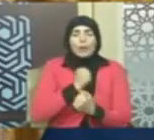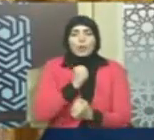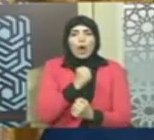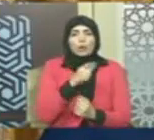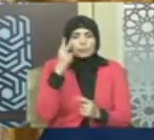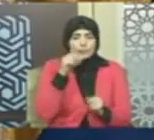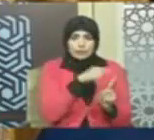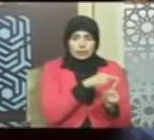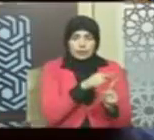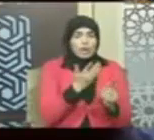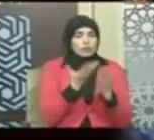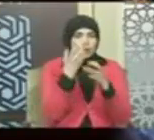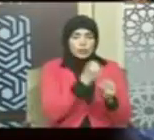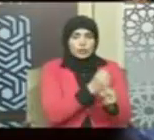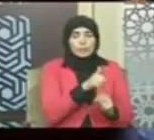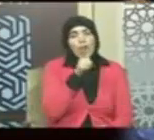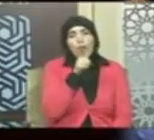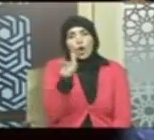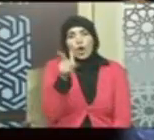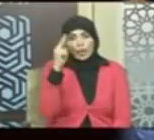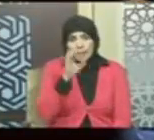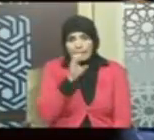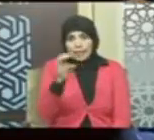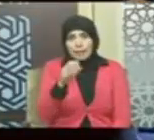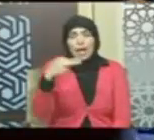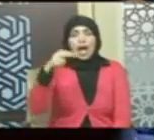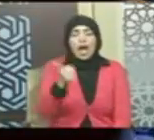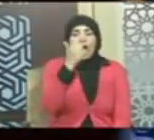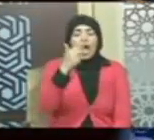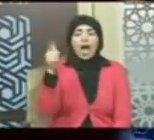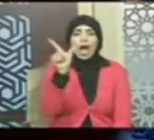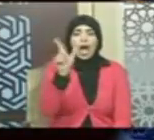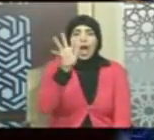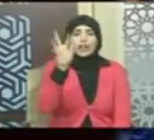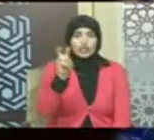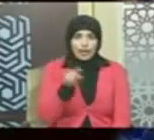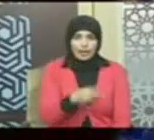وسلم؟ قال عائشة: قيل من الرجال،